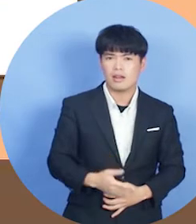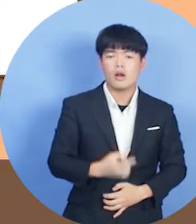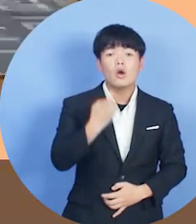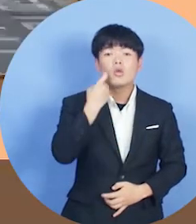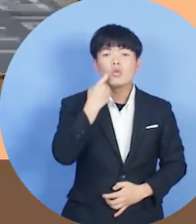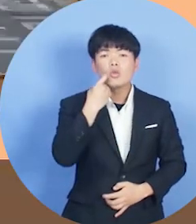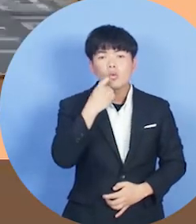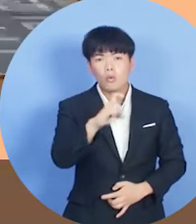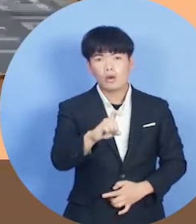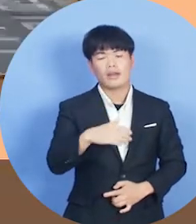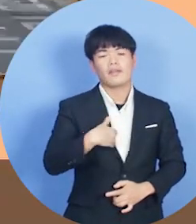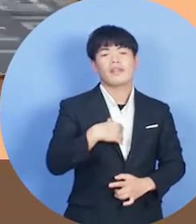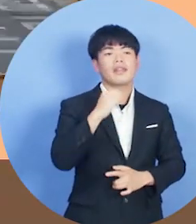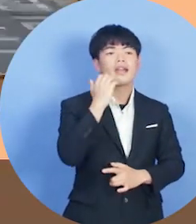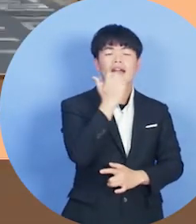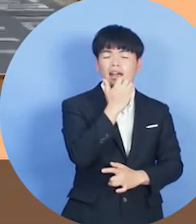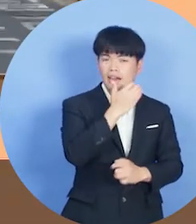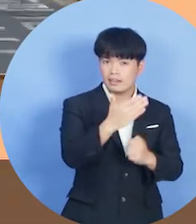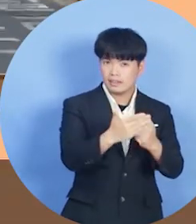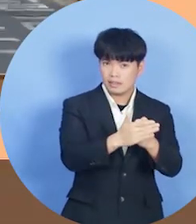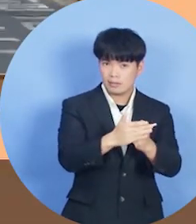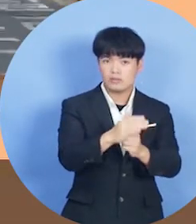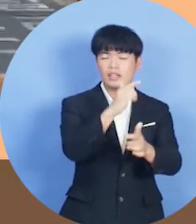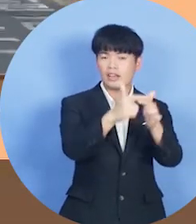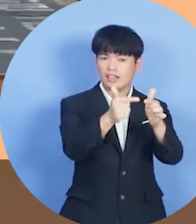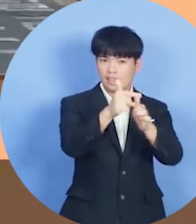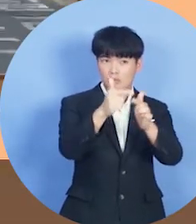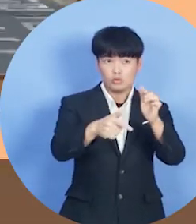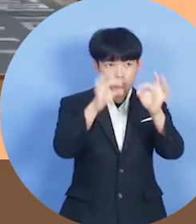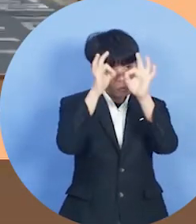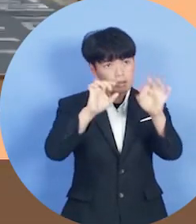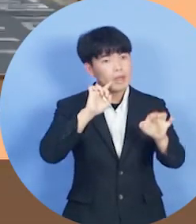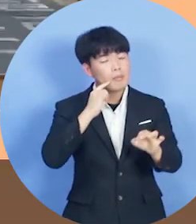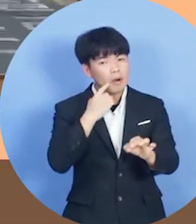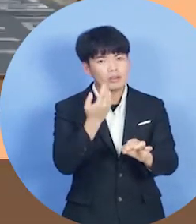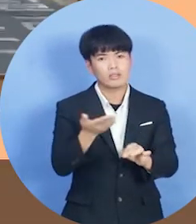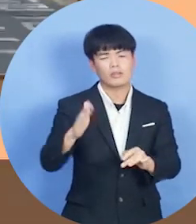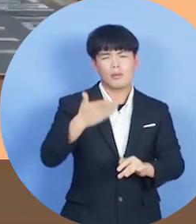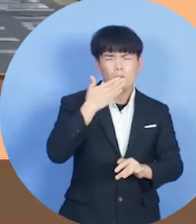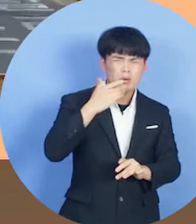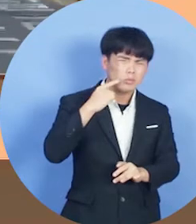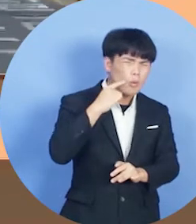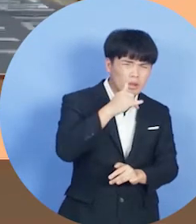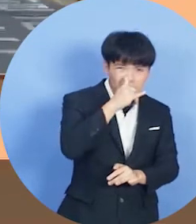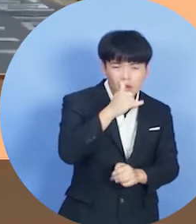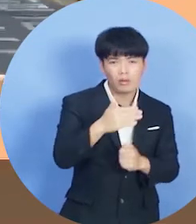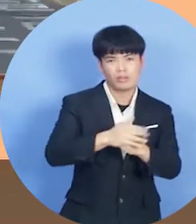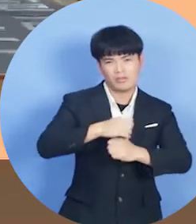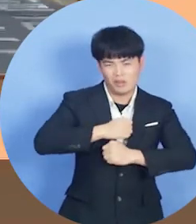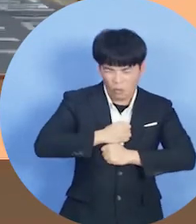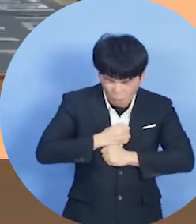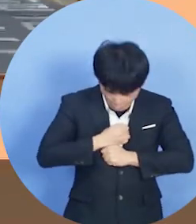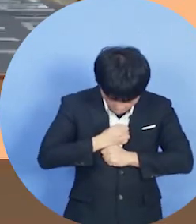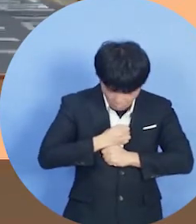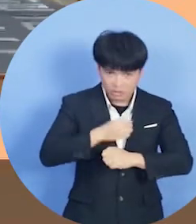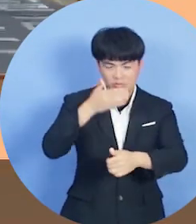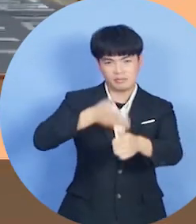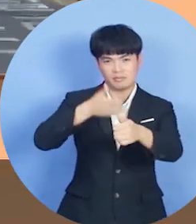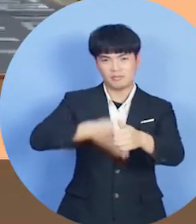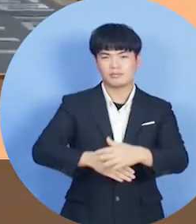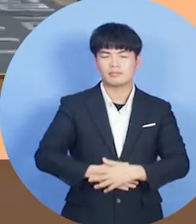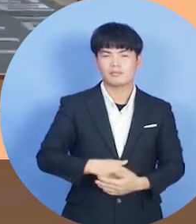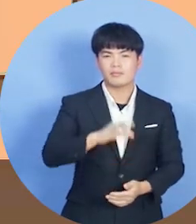노랗게 물들어 공원수나 가로수에 쓰이지만 열매에는 독성이 있으니 열매 섭취로 인한 피해가 발생하지 않도록 주의하시기